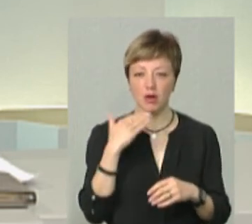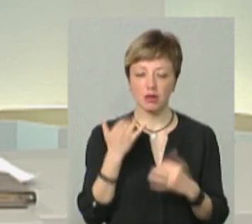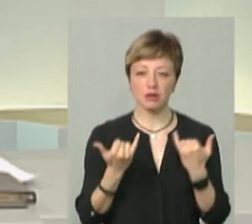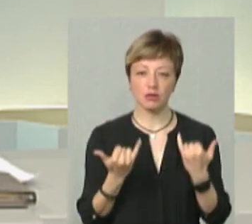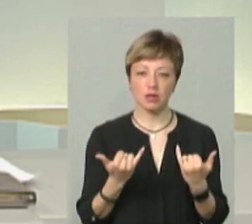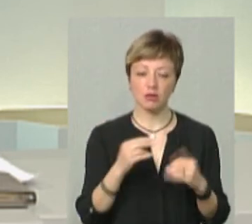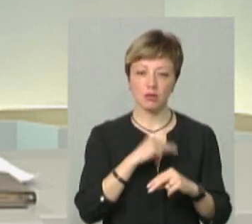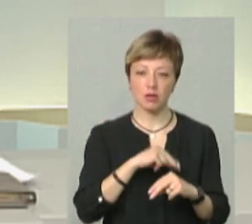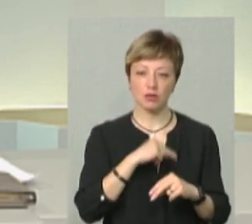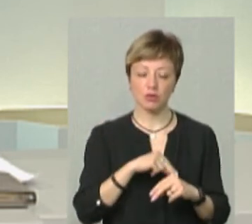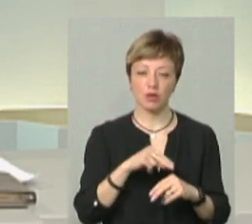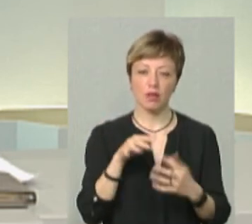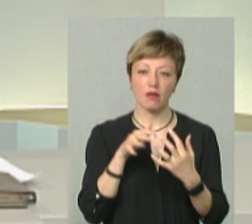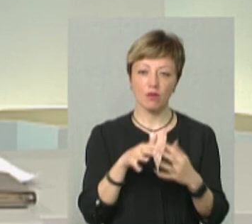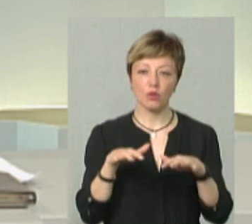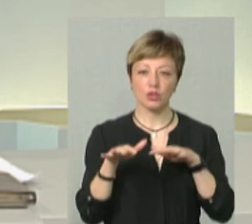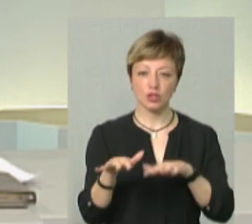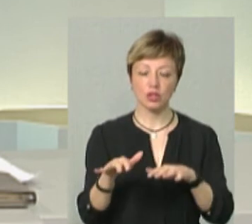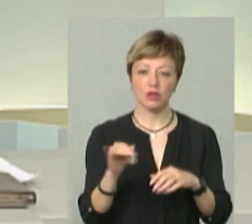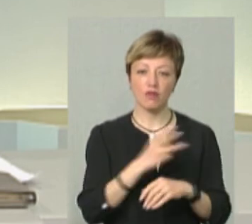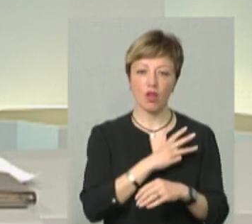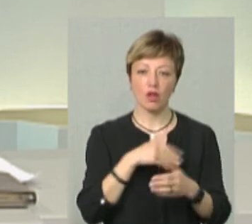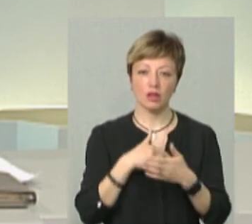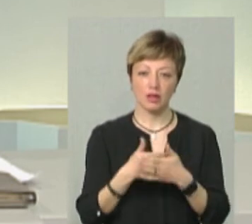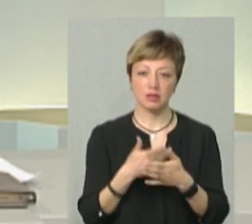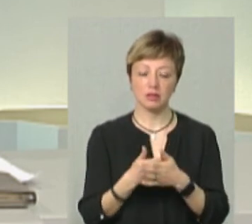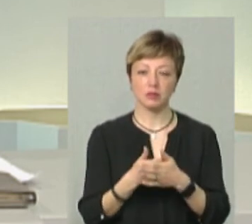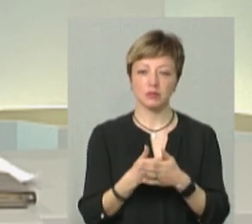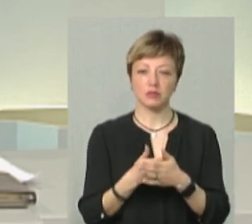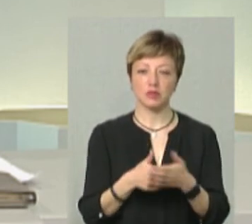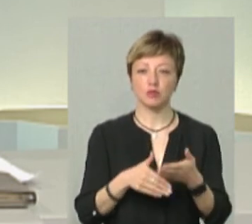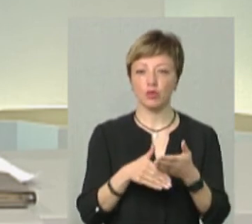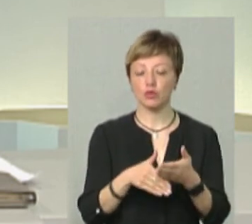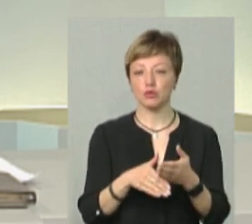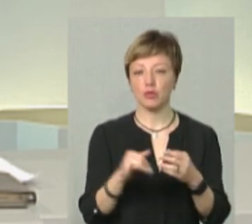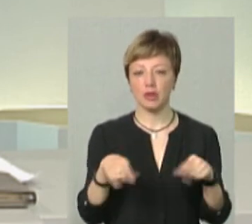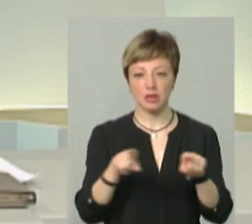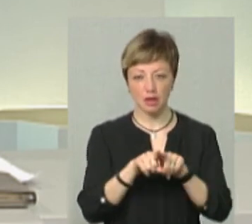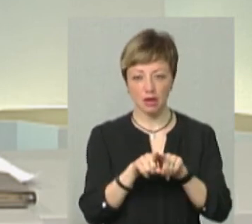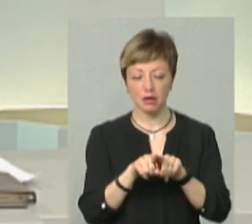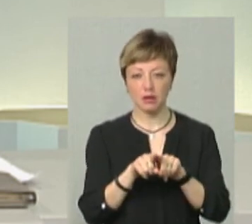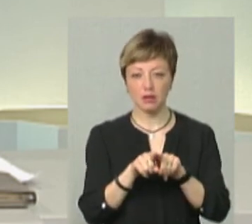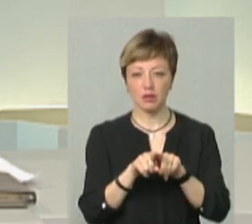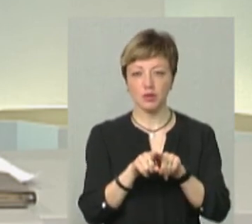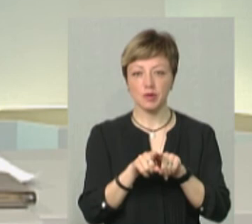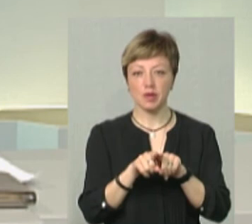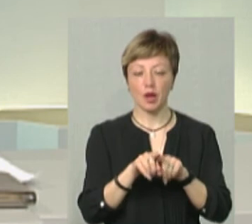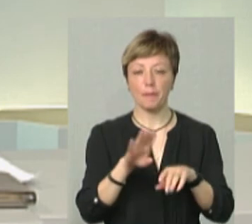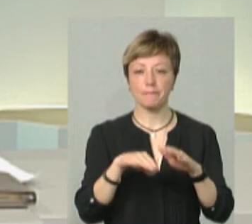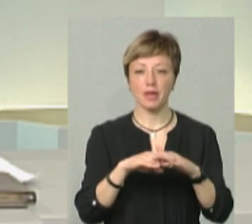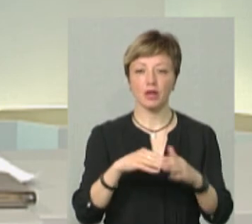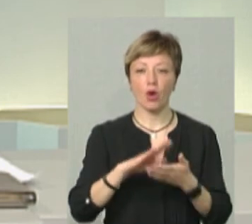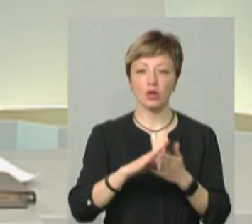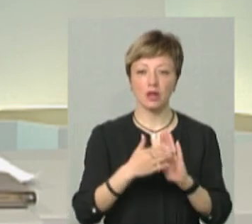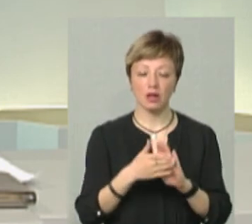зараз працюють і на фронті шиють, і волонтерськими способами, і так під контракти